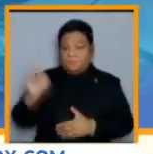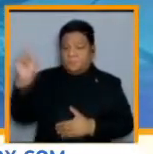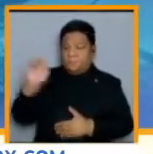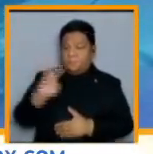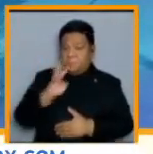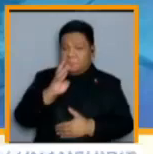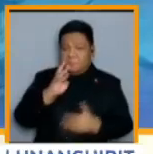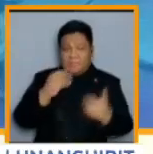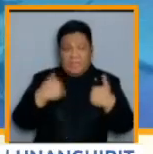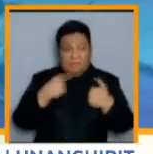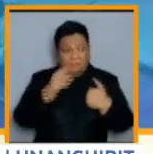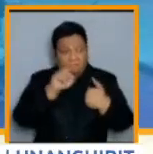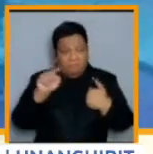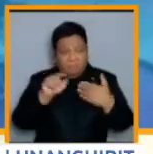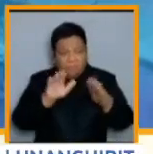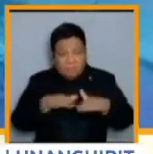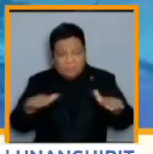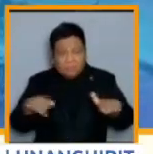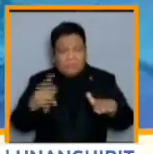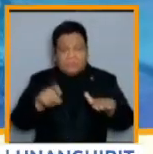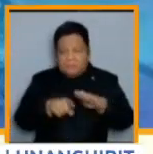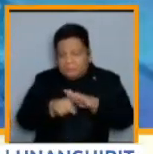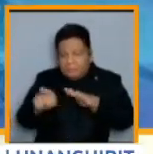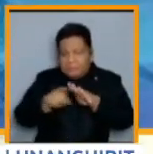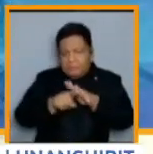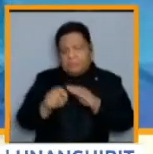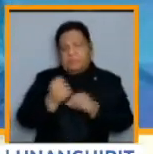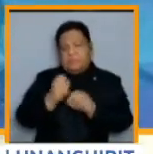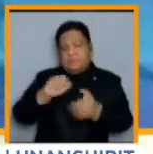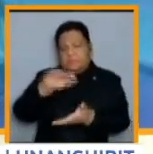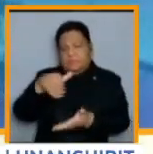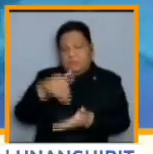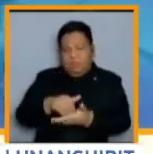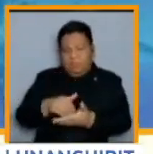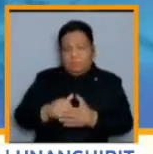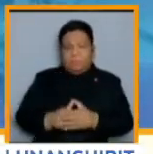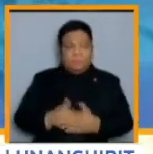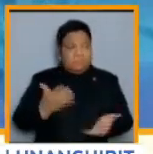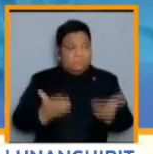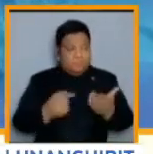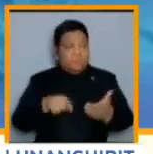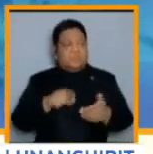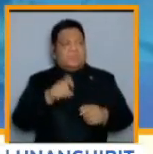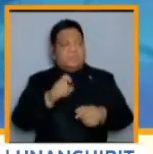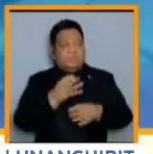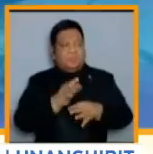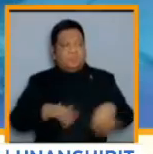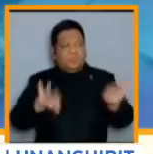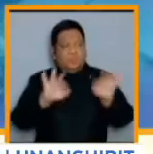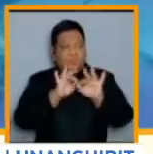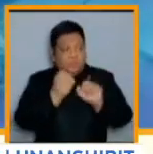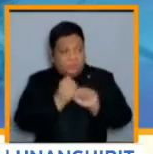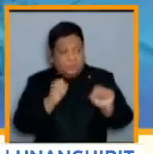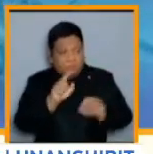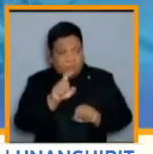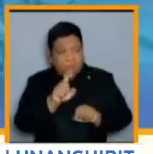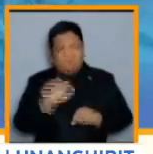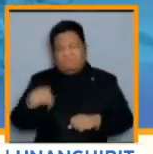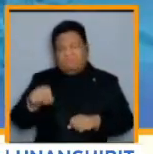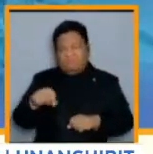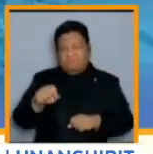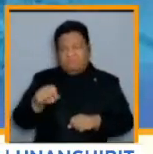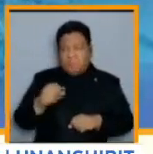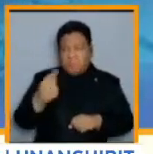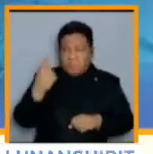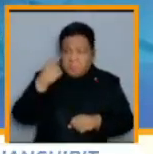ako sa evacuation center. Muna lang siguro? Sigurado, sige, ko na lang kay base mo. Taas sa para sa una. Kumpiyansa